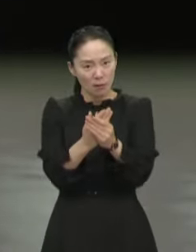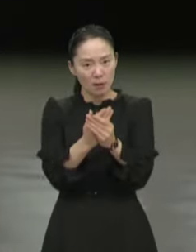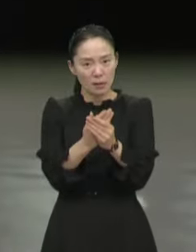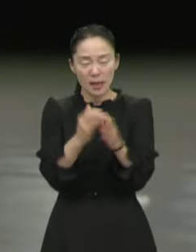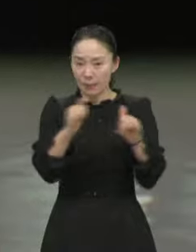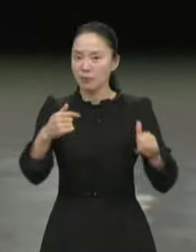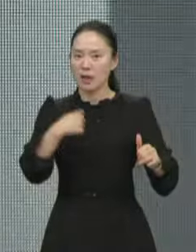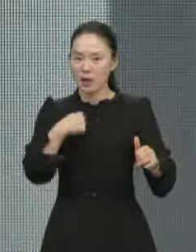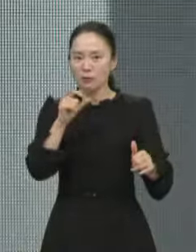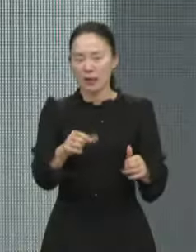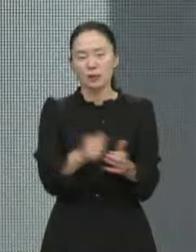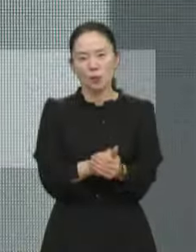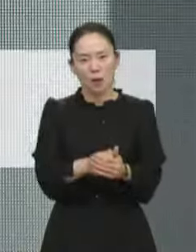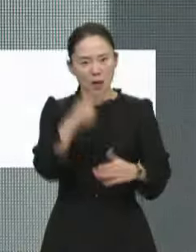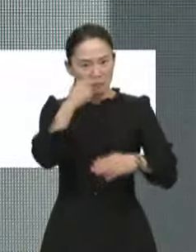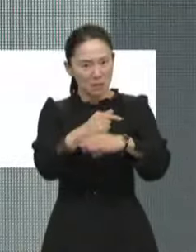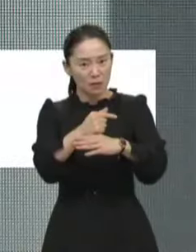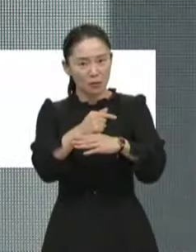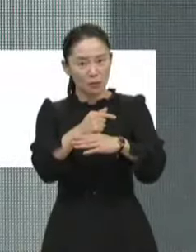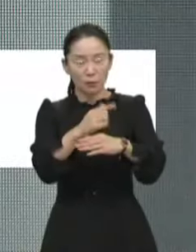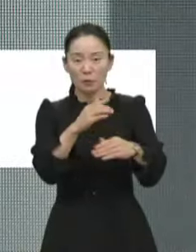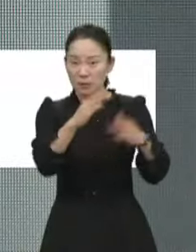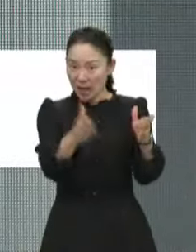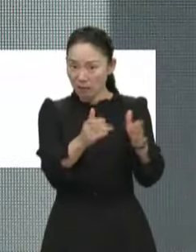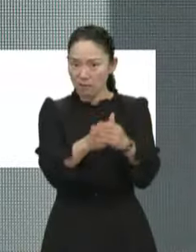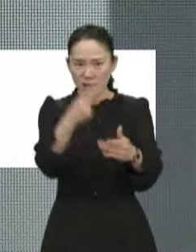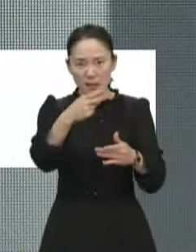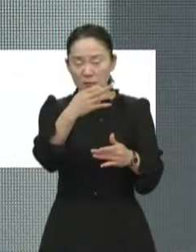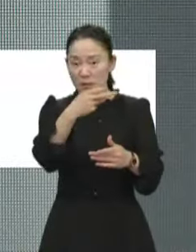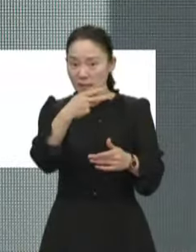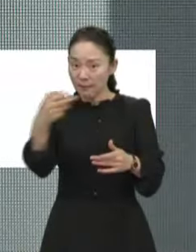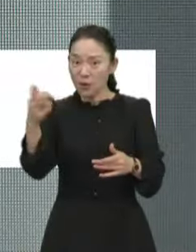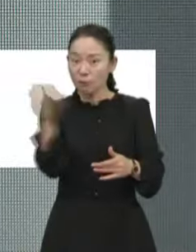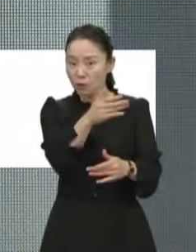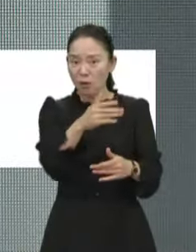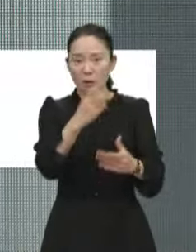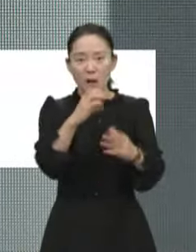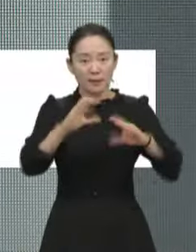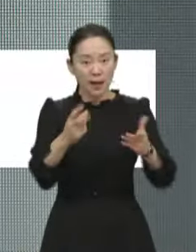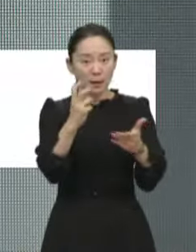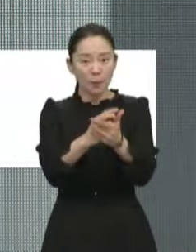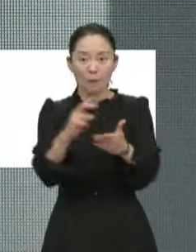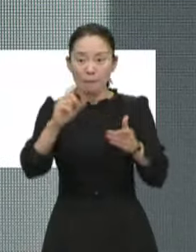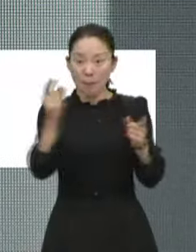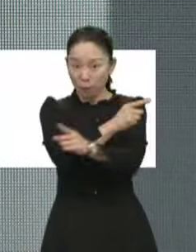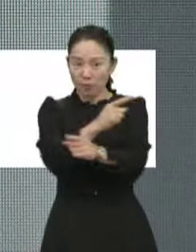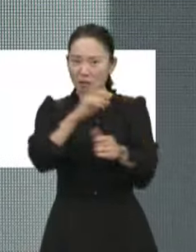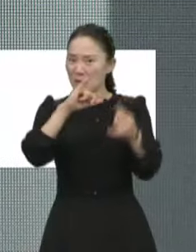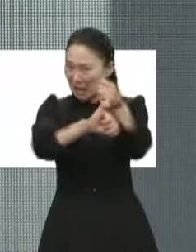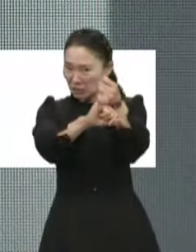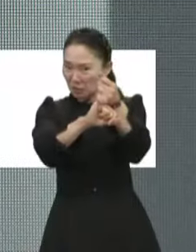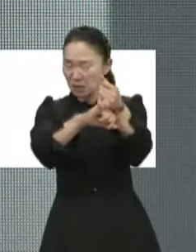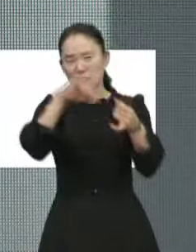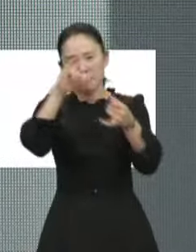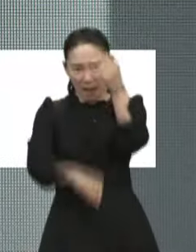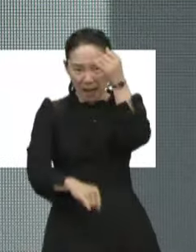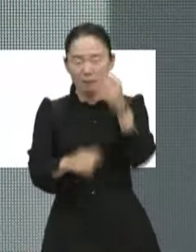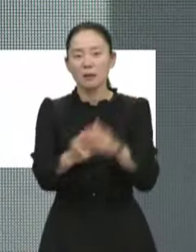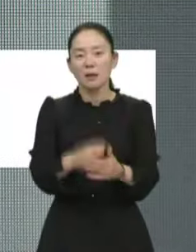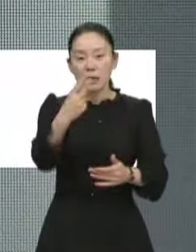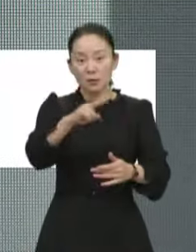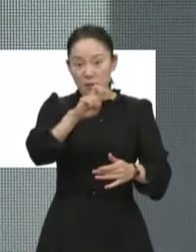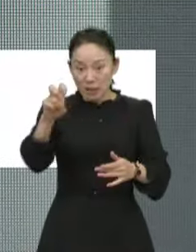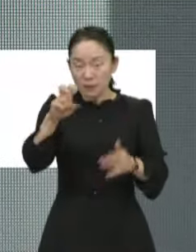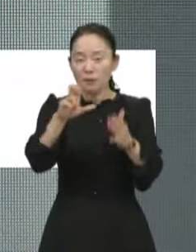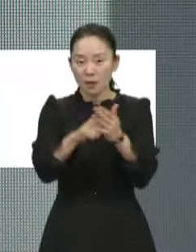강조했습니다. 민주당은 지난 2003년부터 개헌을 한다고 약속해왔습니다. 그러나 이루어지지 않았습니다.